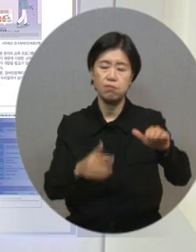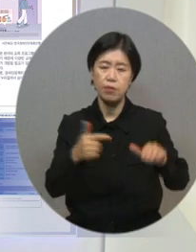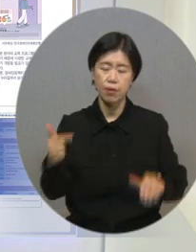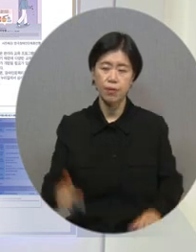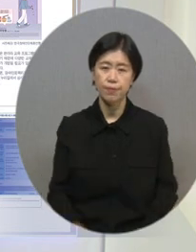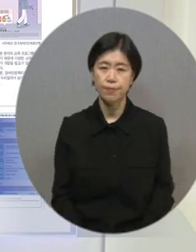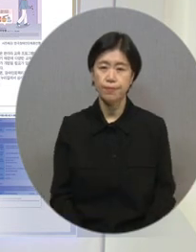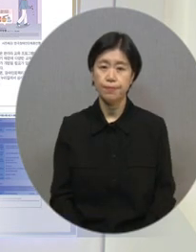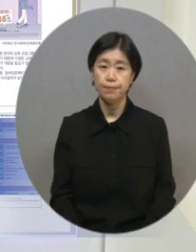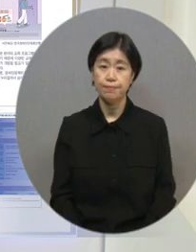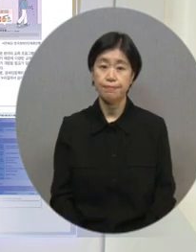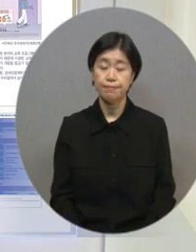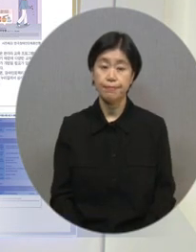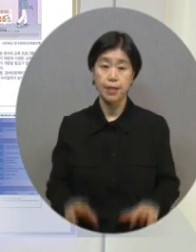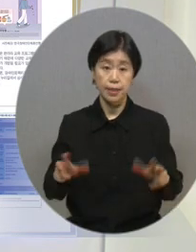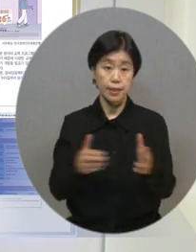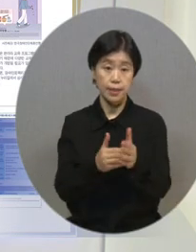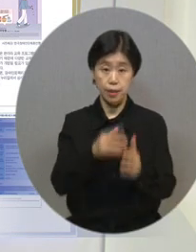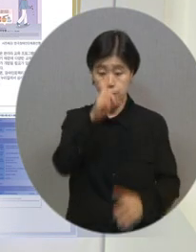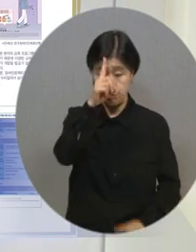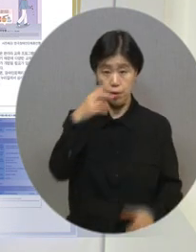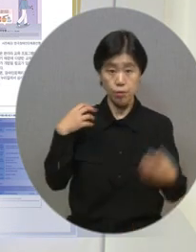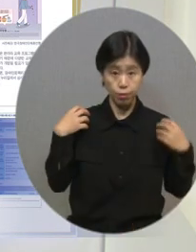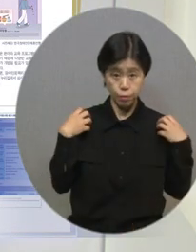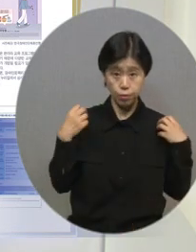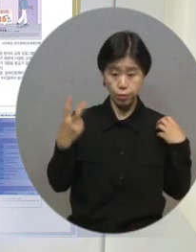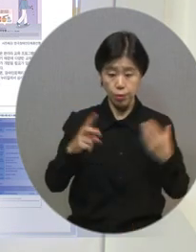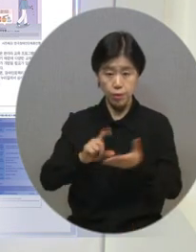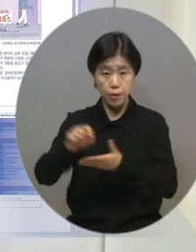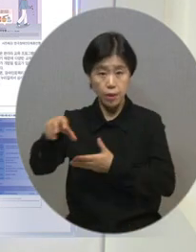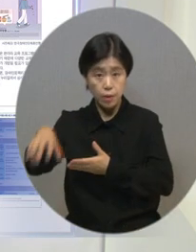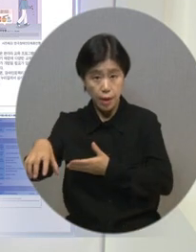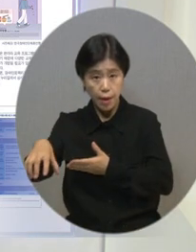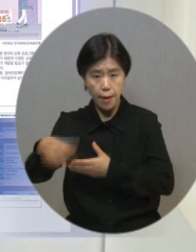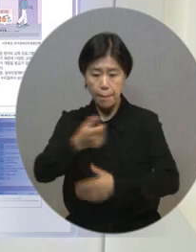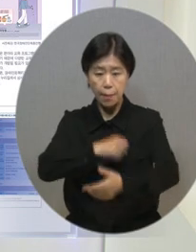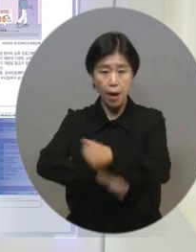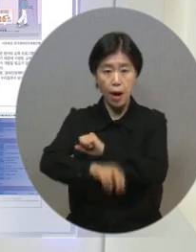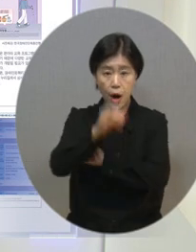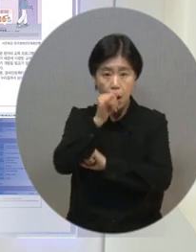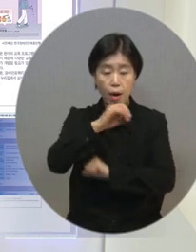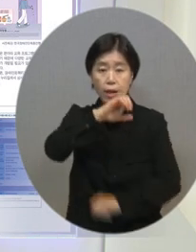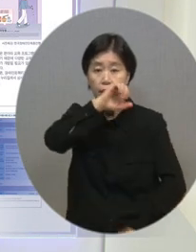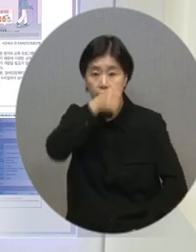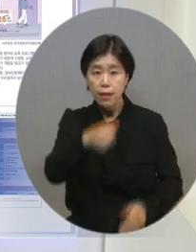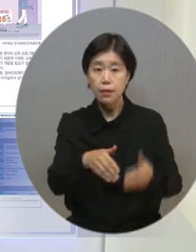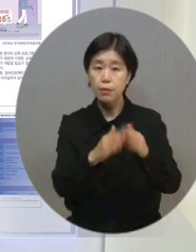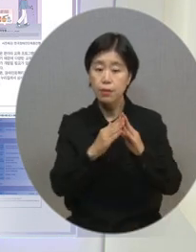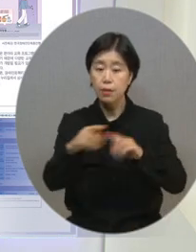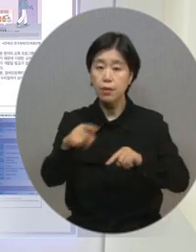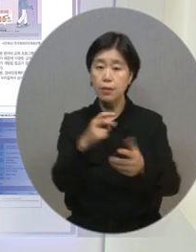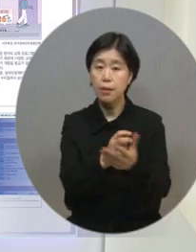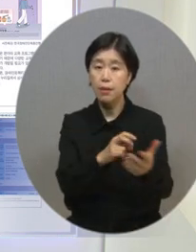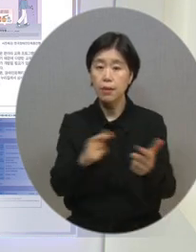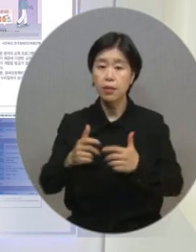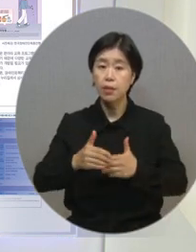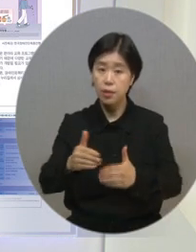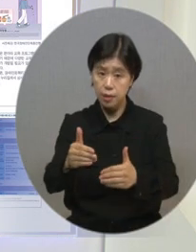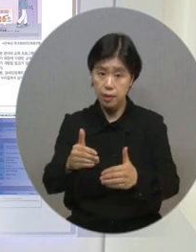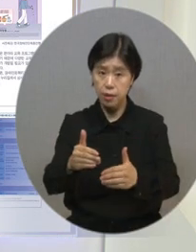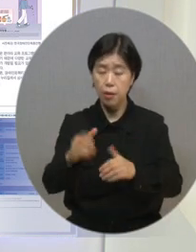있다는 것입니다 현재까지는 중앙정부 아치 자체의 주도하에이 수립과 정책 등이 실행되는